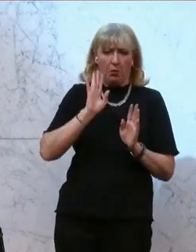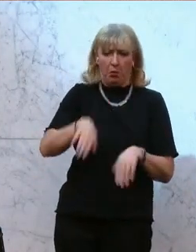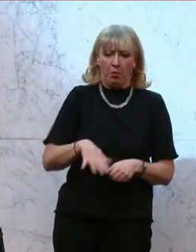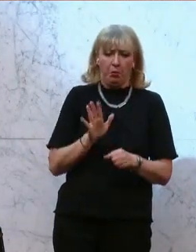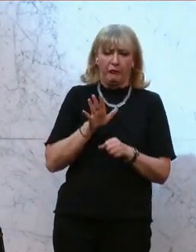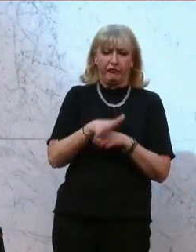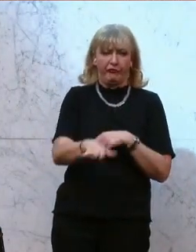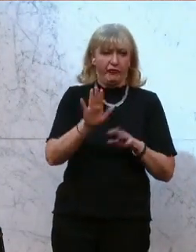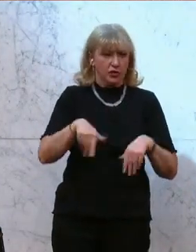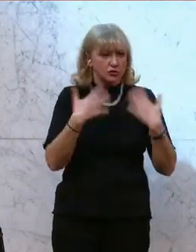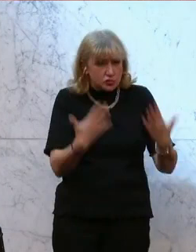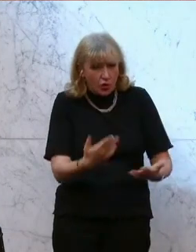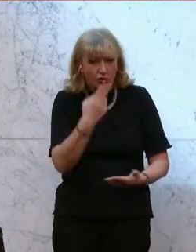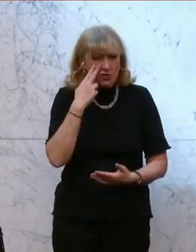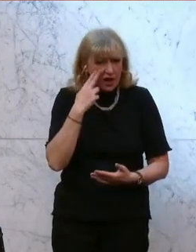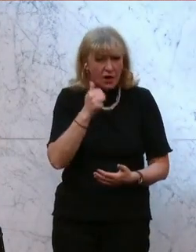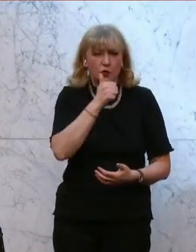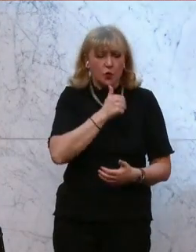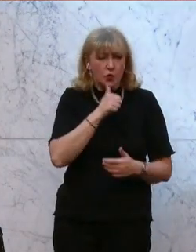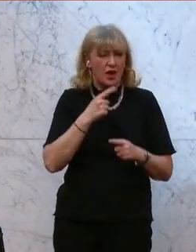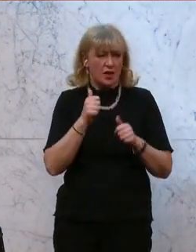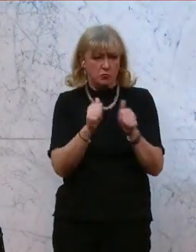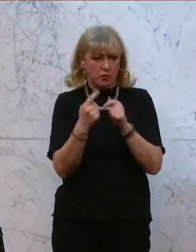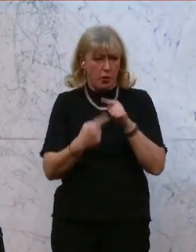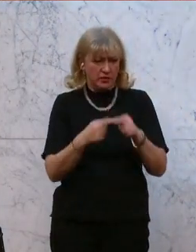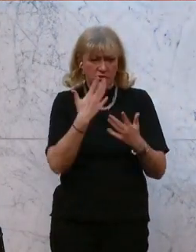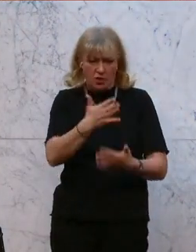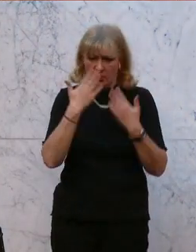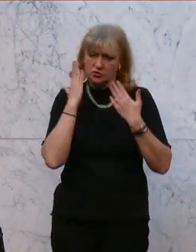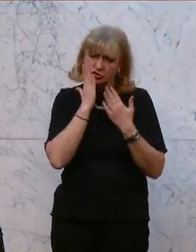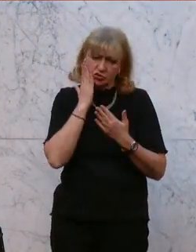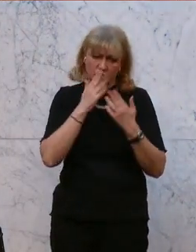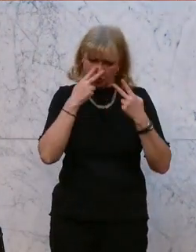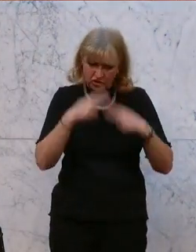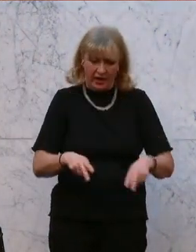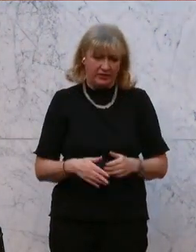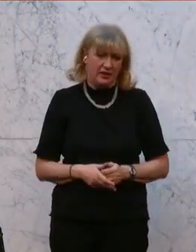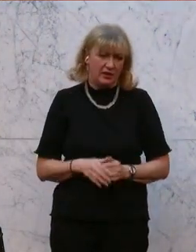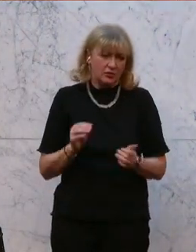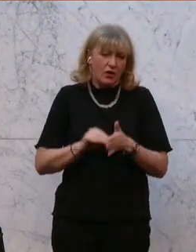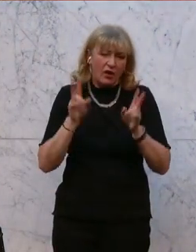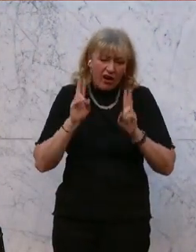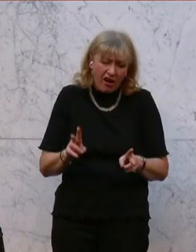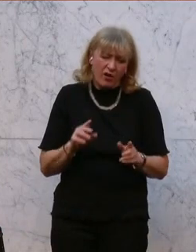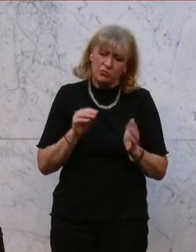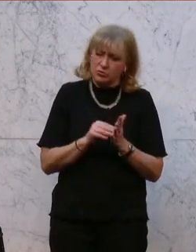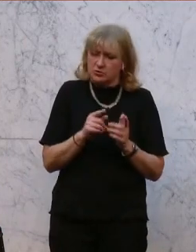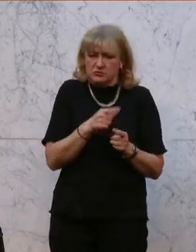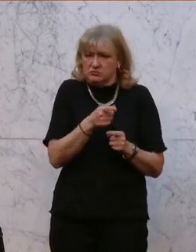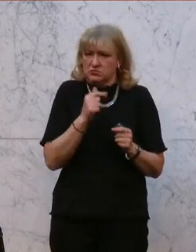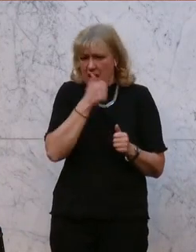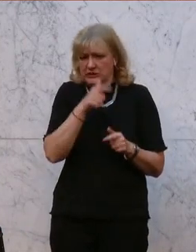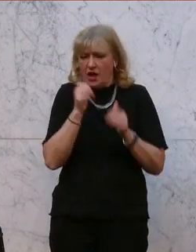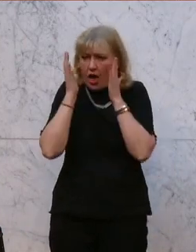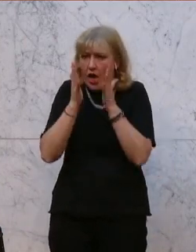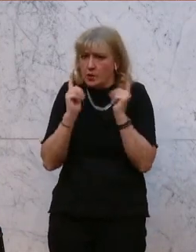grüne Sportpolitik aus und das ist eine Schande. Aber abgesehen davon muss man schon wirklich vollkommen ahnungslos sein und nichts mit dem Sport